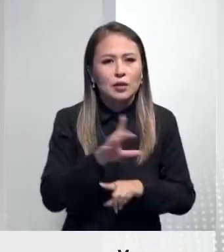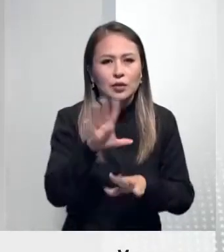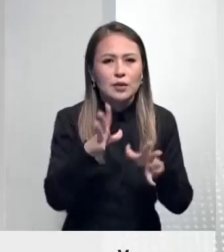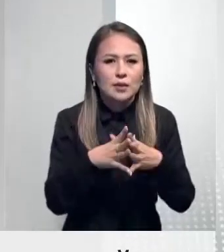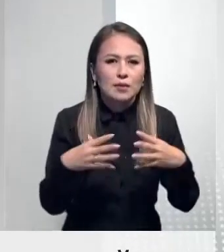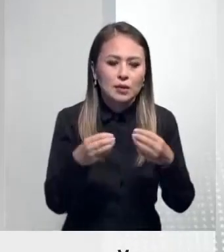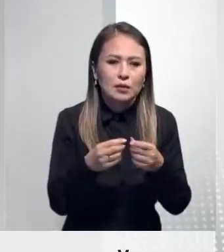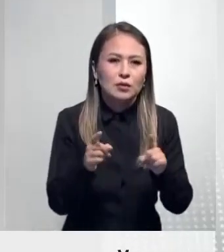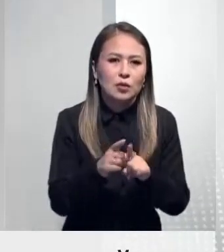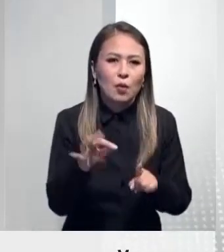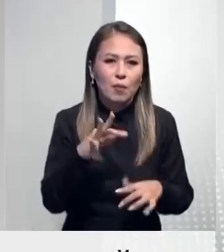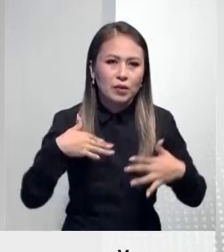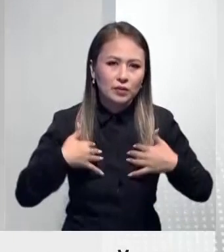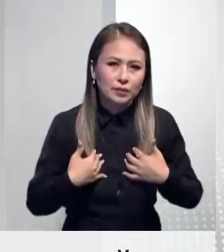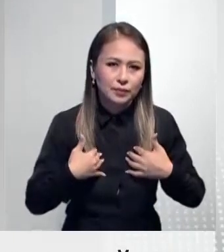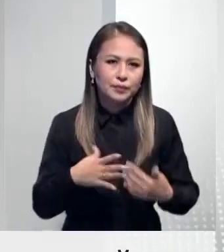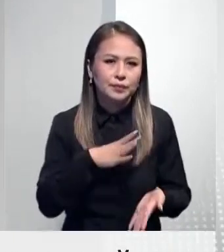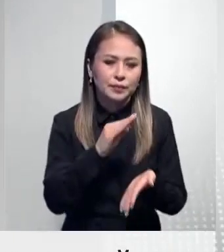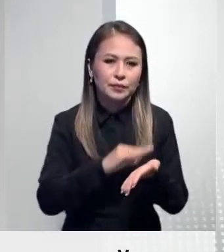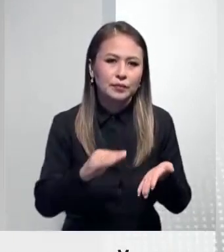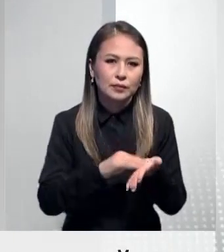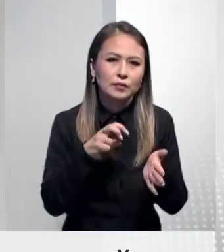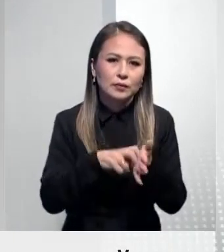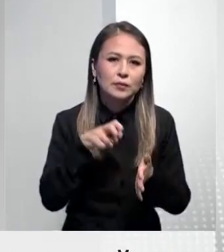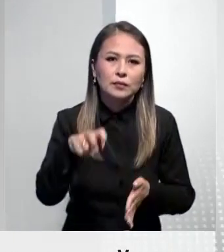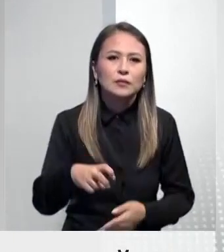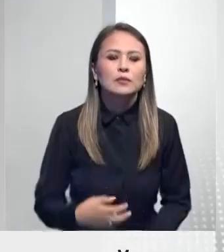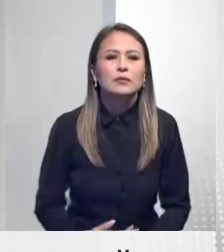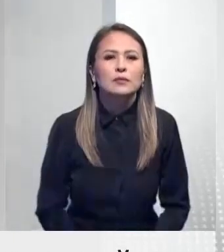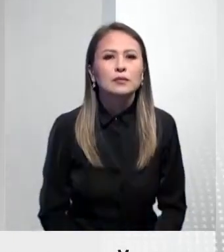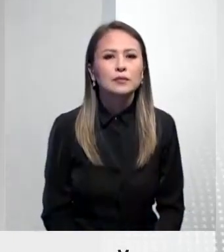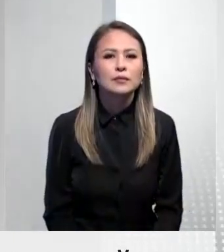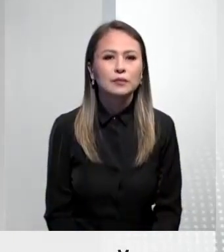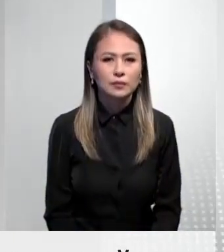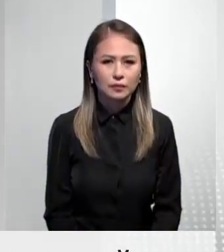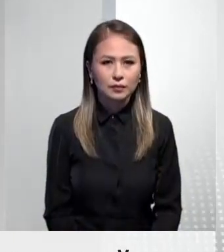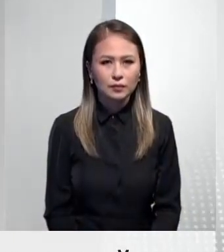Марқұмның иманы саламат, жаны жәннатта болсын деп жазылған жеделхатта.